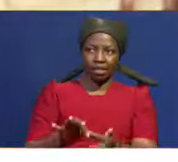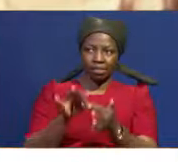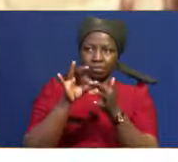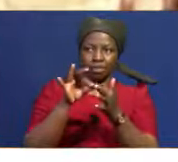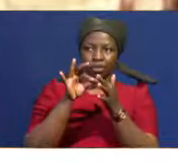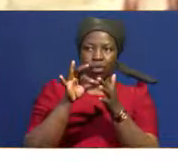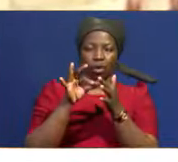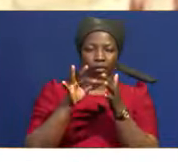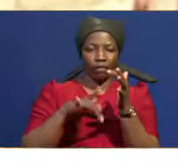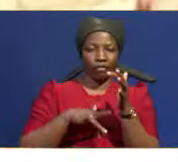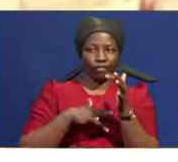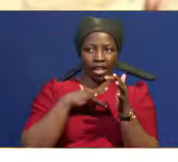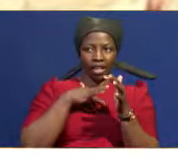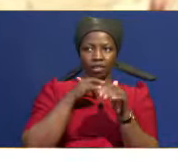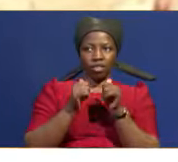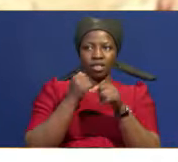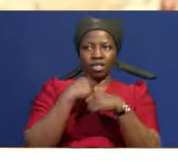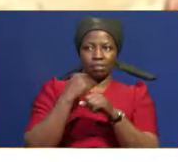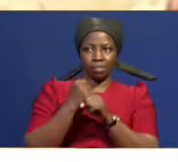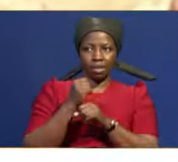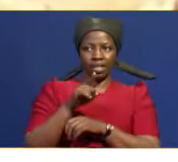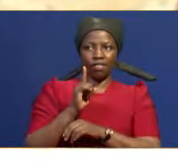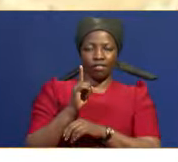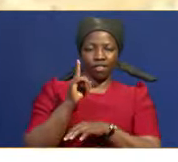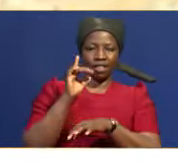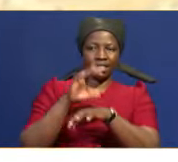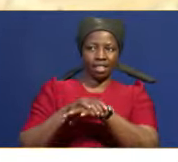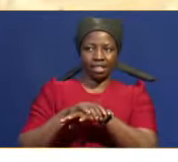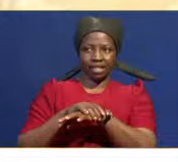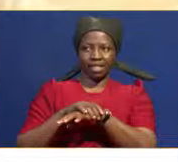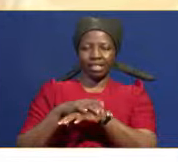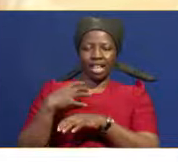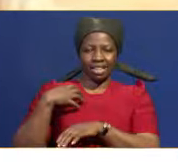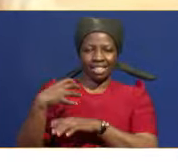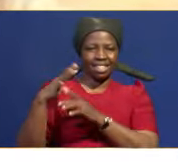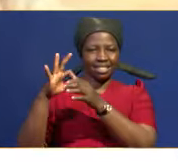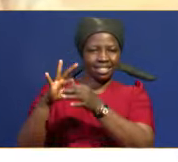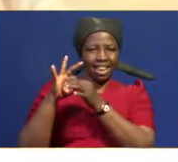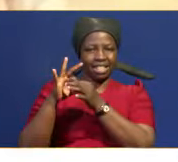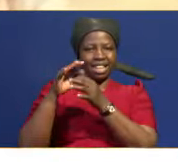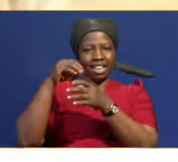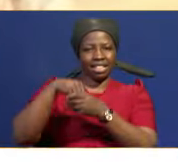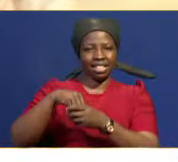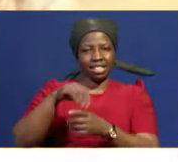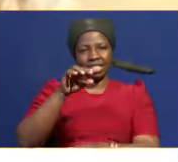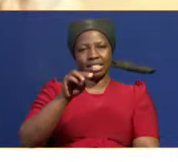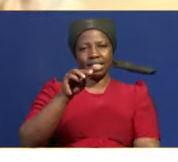inayowashirikisha na utajiri mkubwa wa kijamii unaosheheni eneo la Malindi.